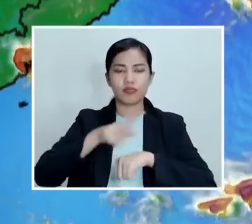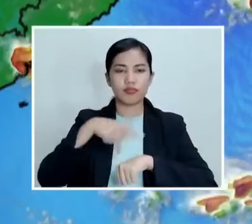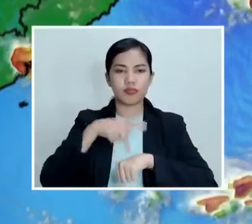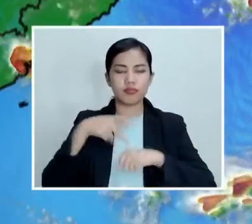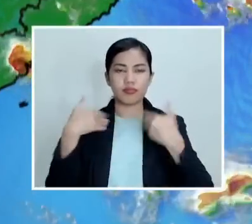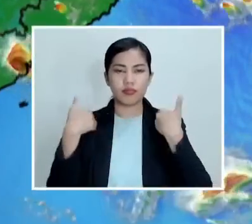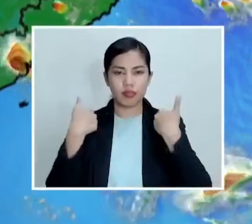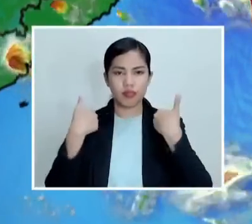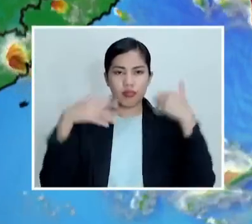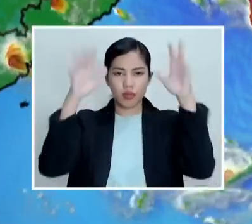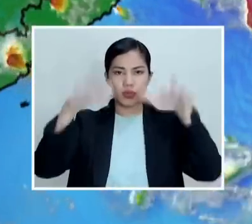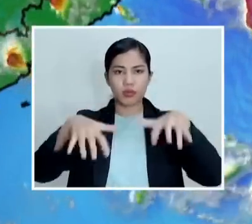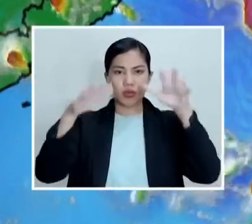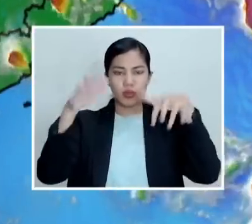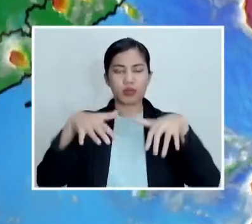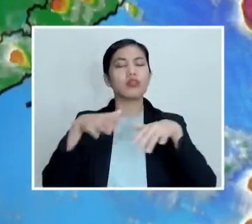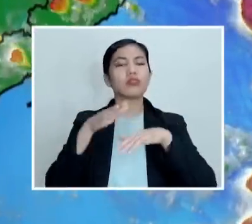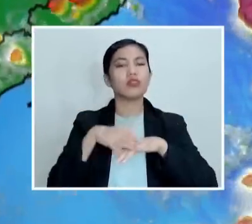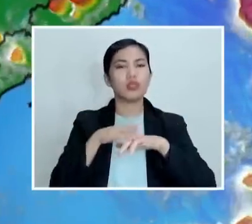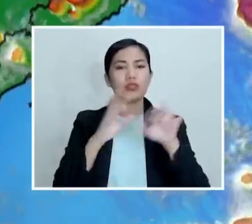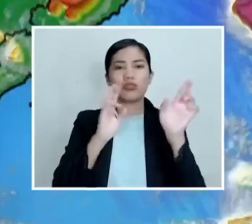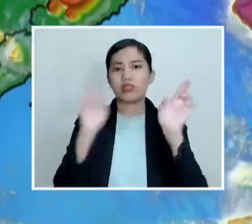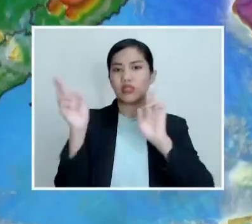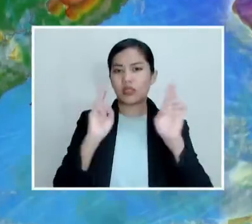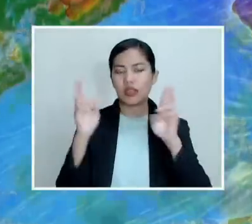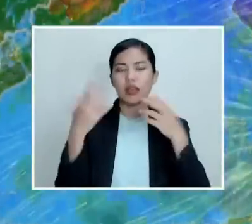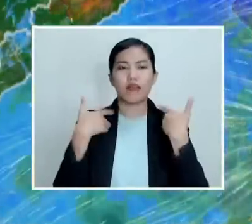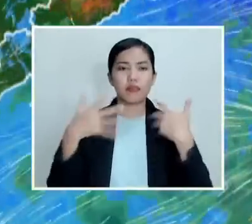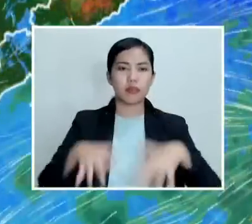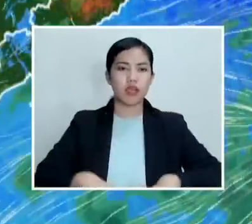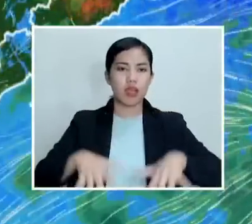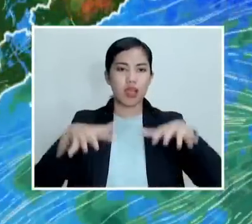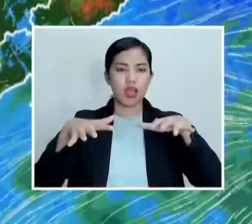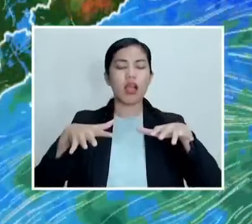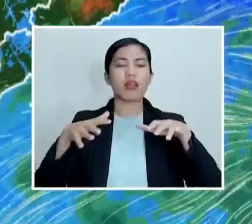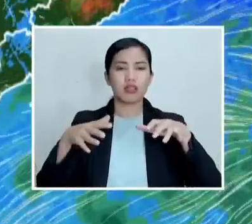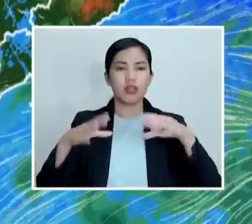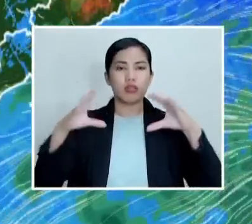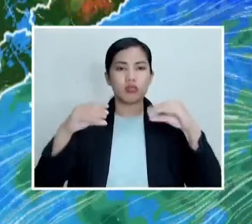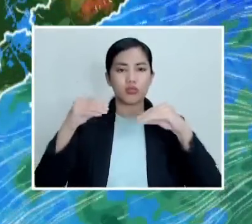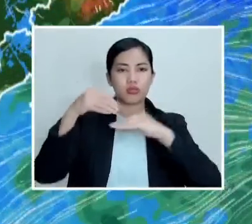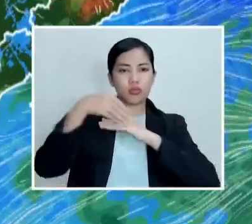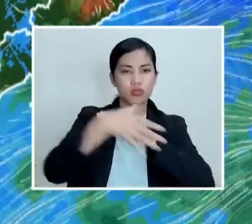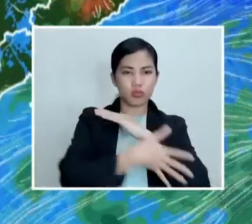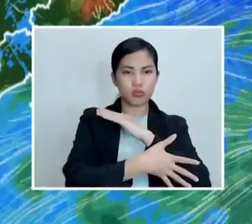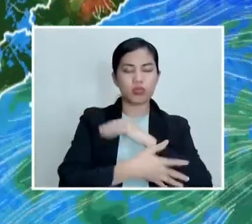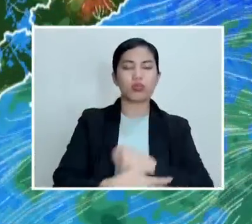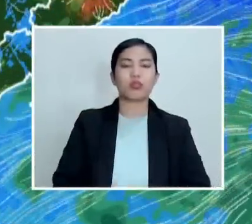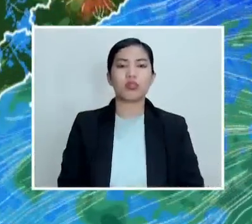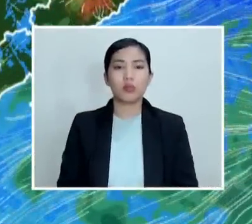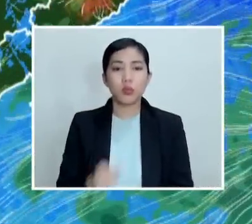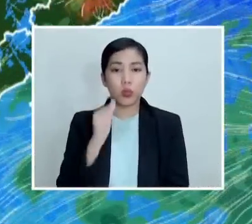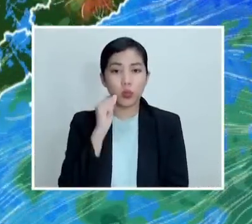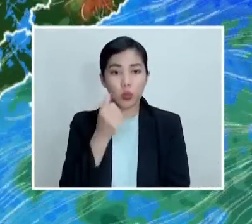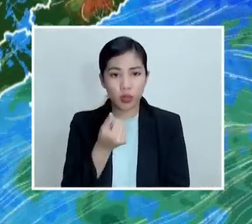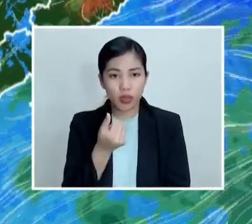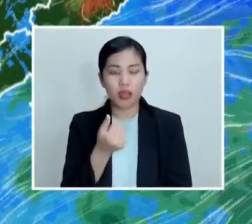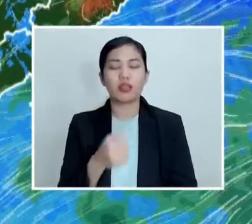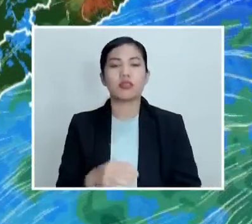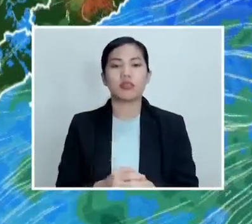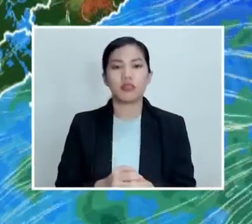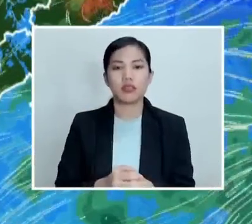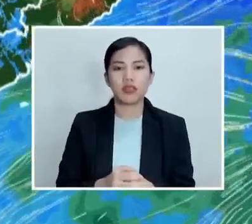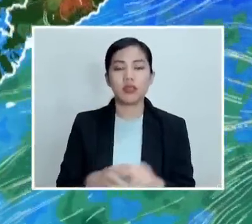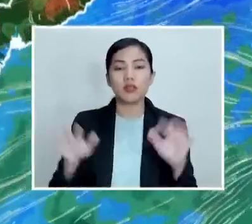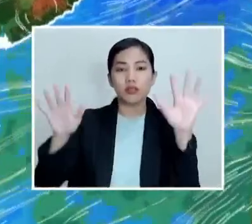magingat dahil posible ang mga pagbaha at landslides. Sa wind forecast ng The Weather Company, bukas kikilos pa palapit sa may